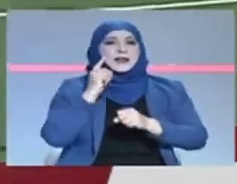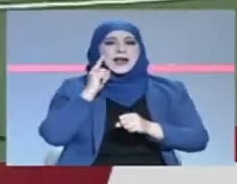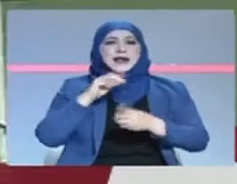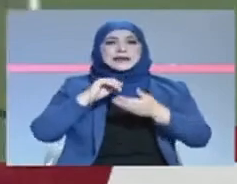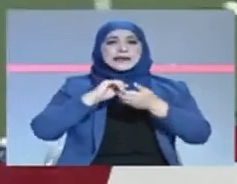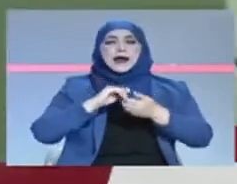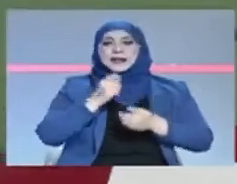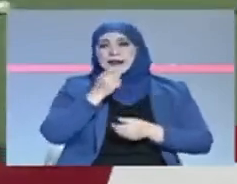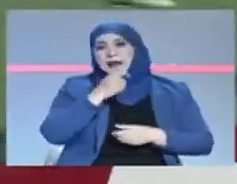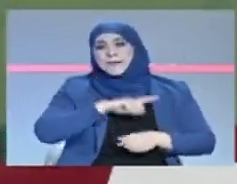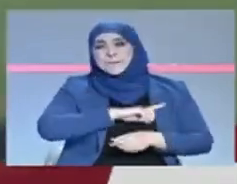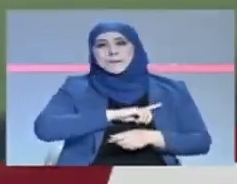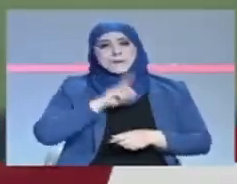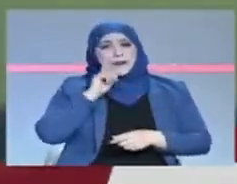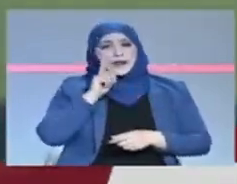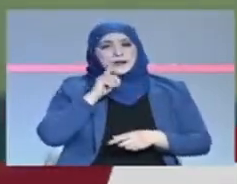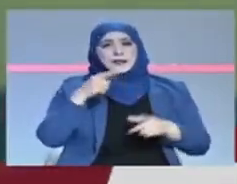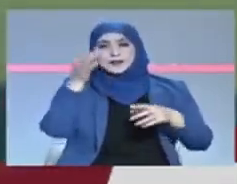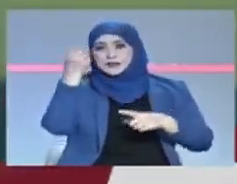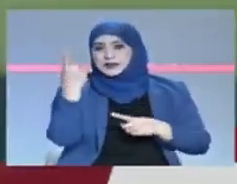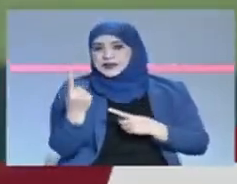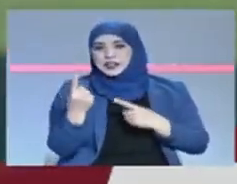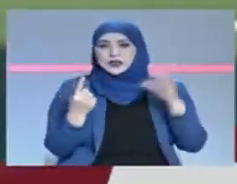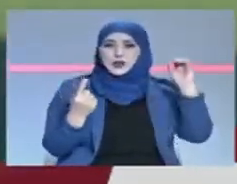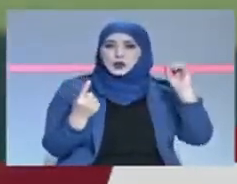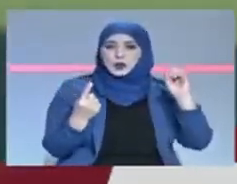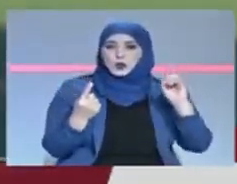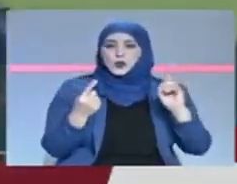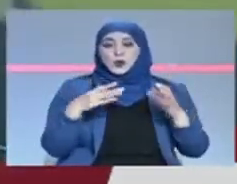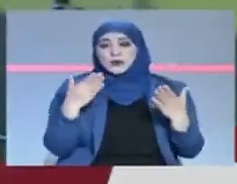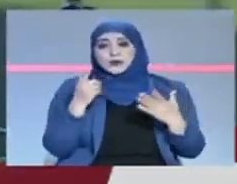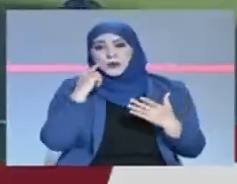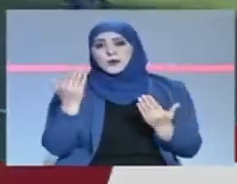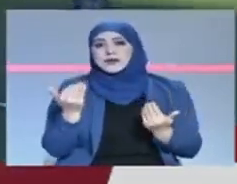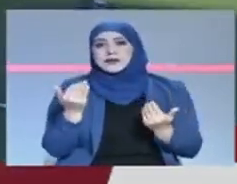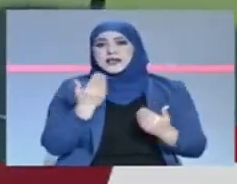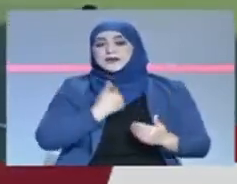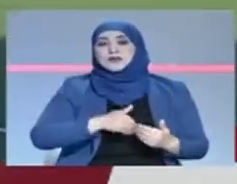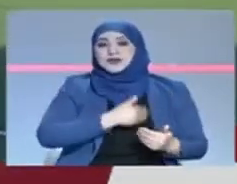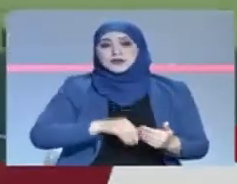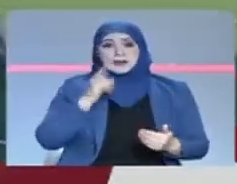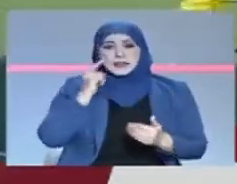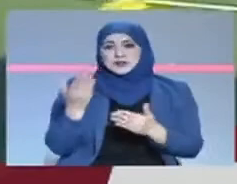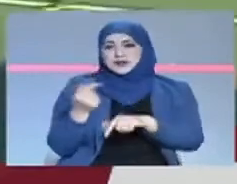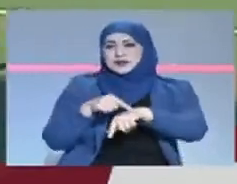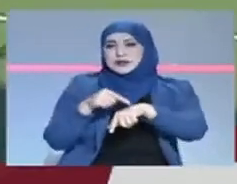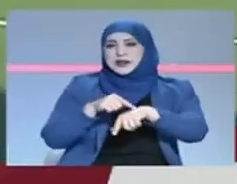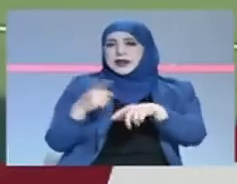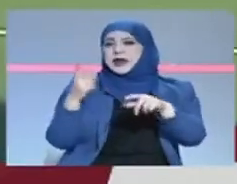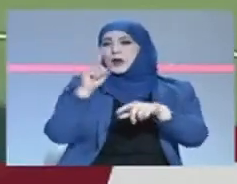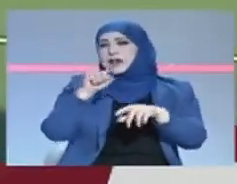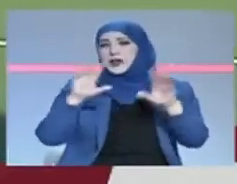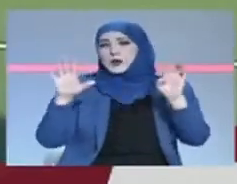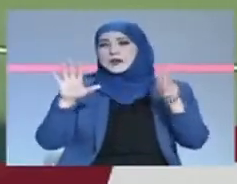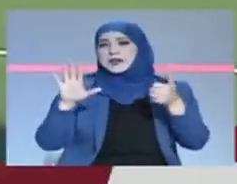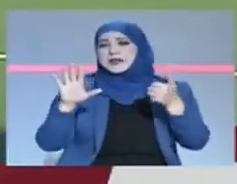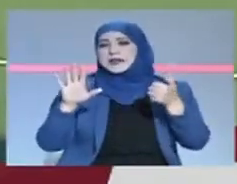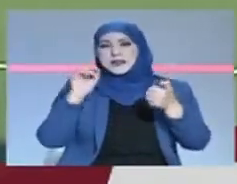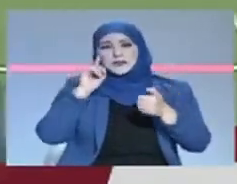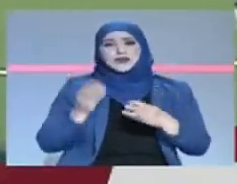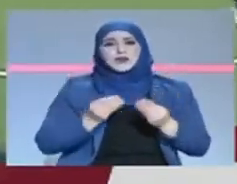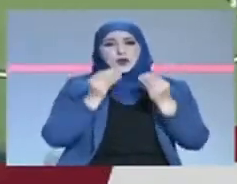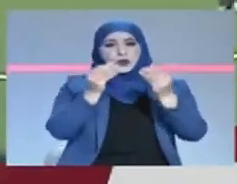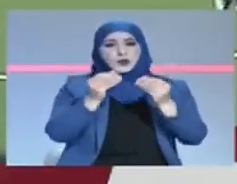اتحاد بنجردان بنتيجة هدف دون رد. وانتظر الترجي الرياضي حتى الدقيقة 61